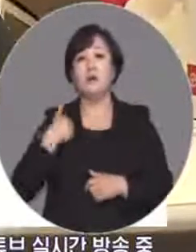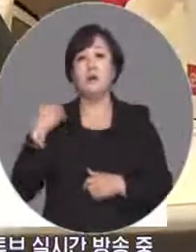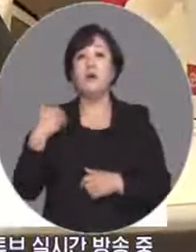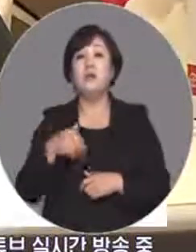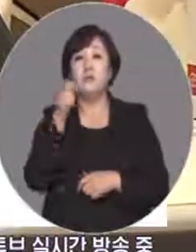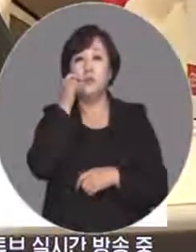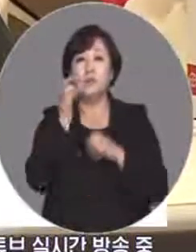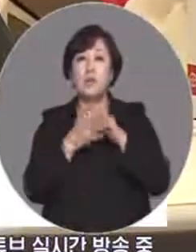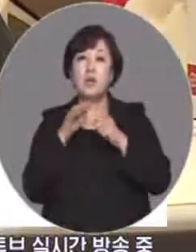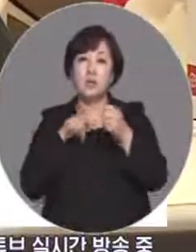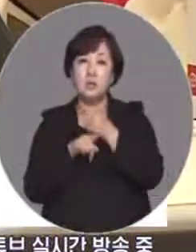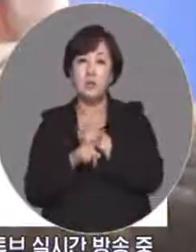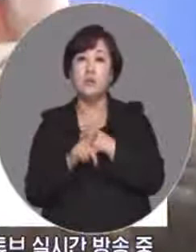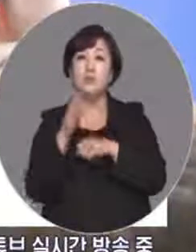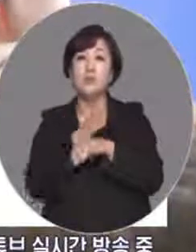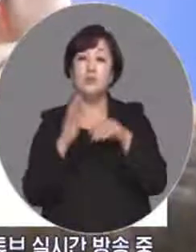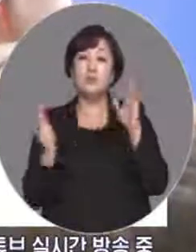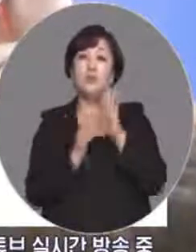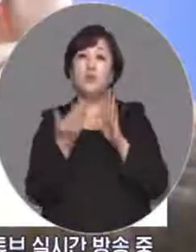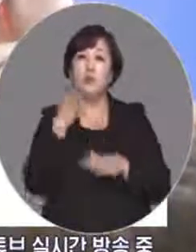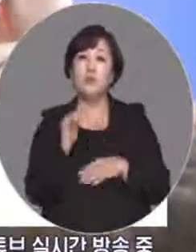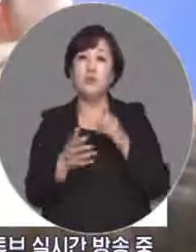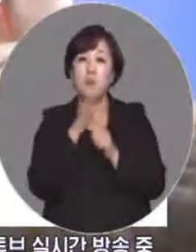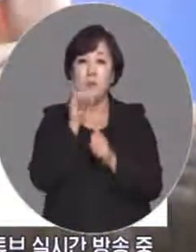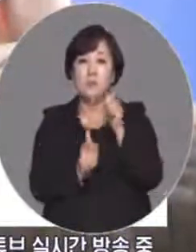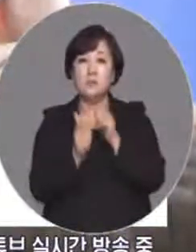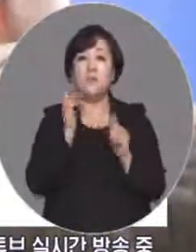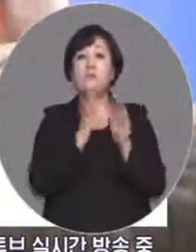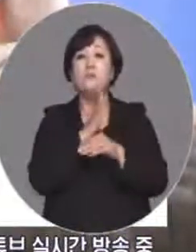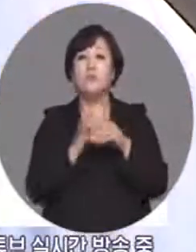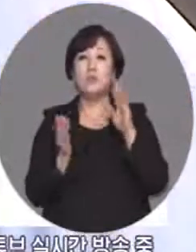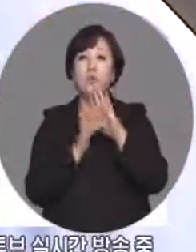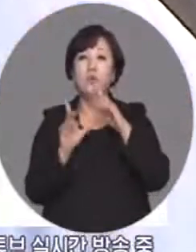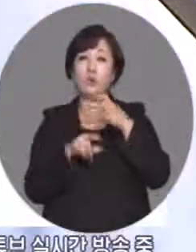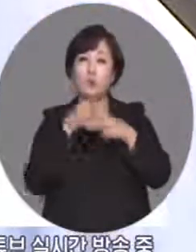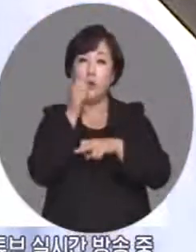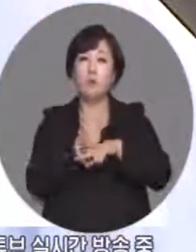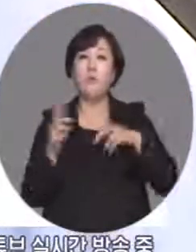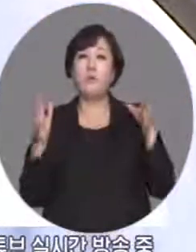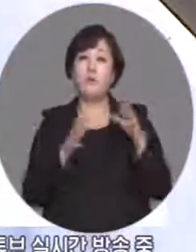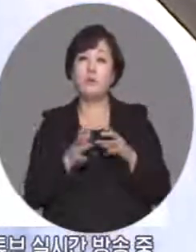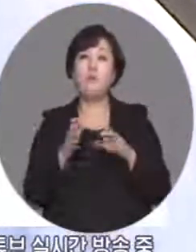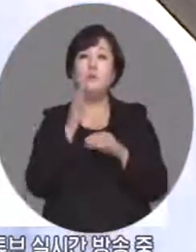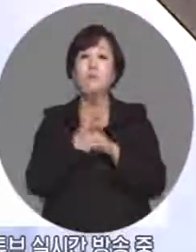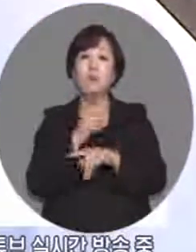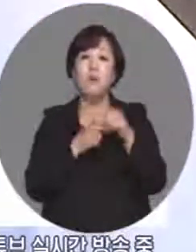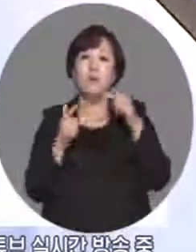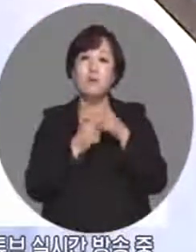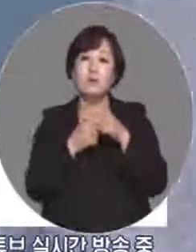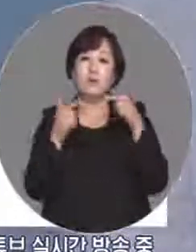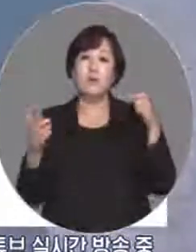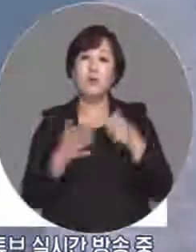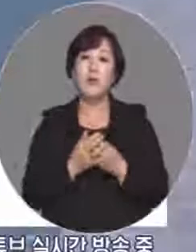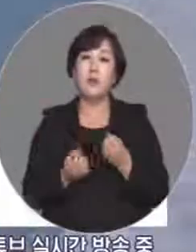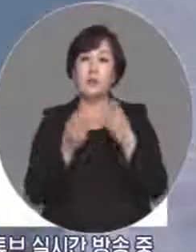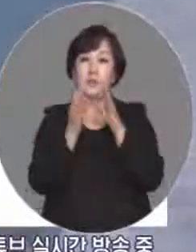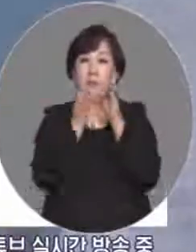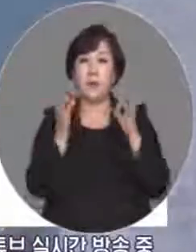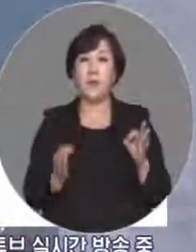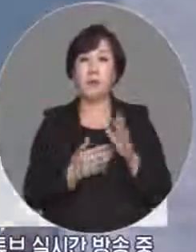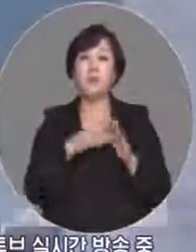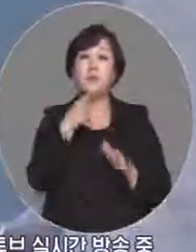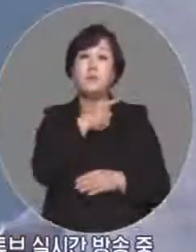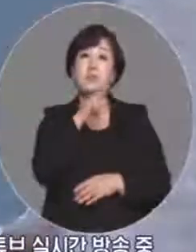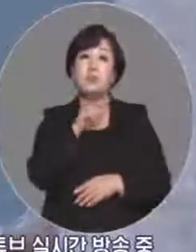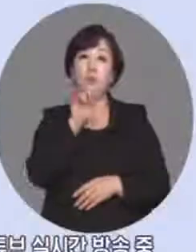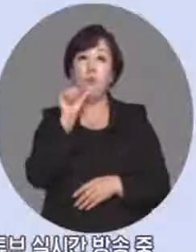못하고 있다는 판단입니다. 다만 입시철에다 연말 모임이 빈번한 시기인 만큼 대규모 행사 방역만